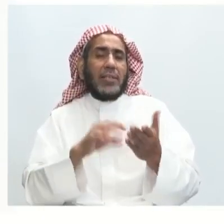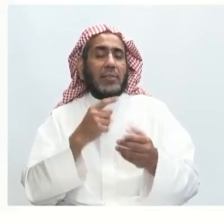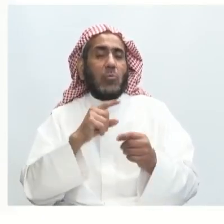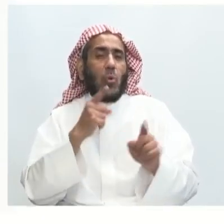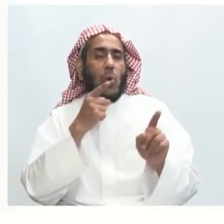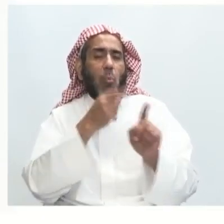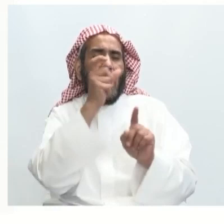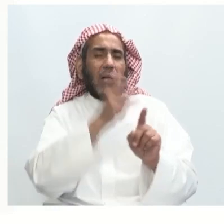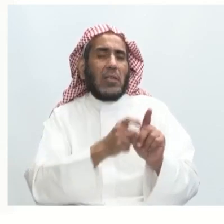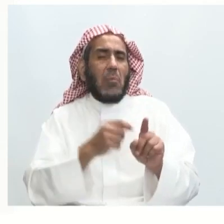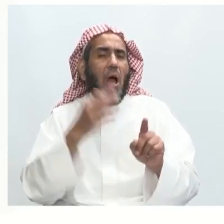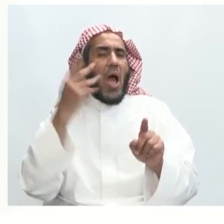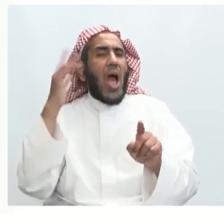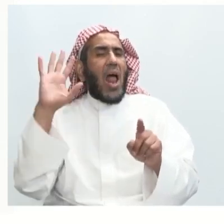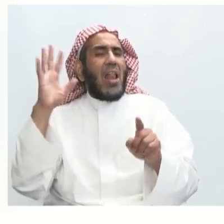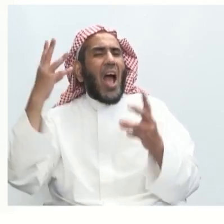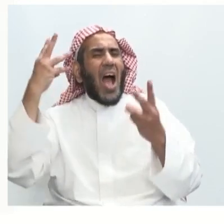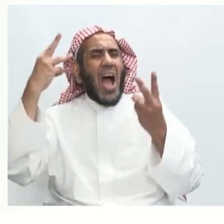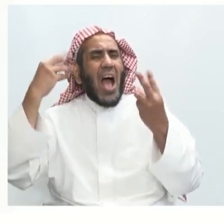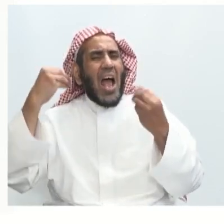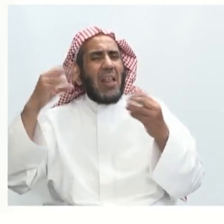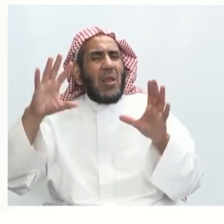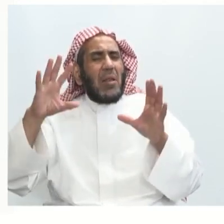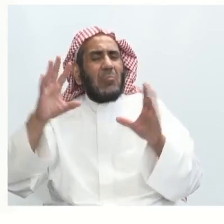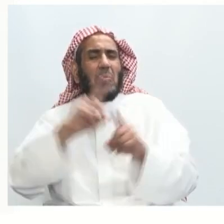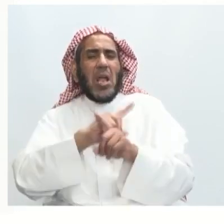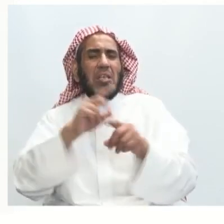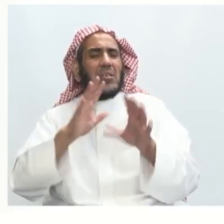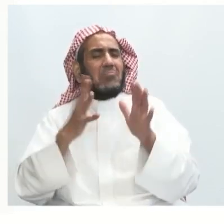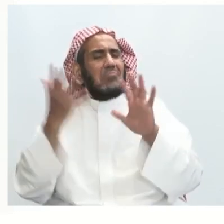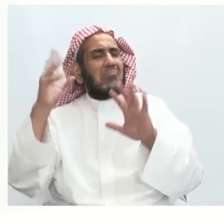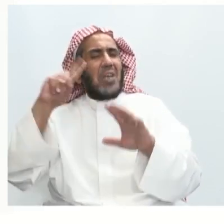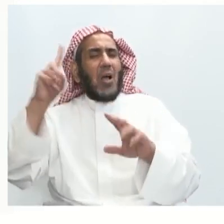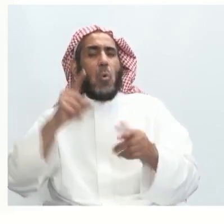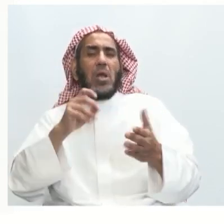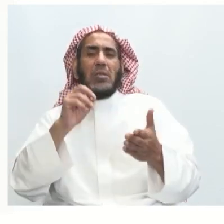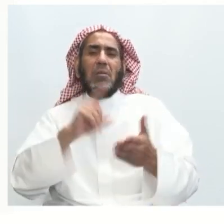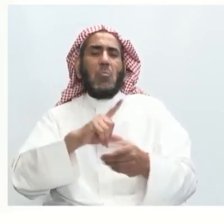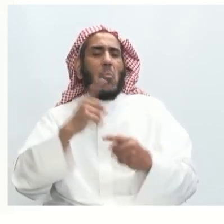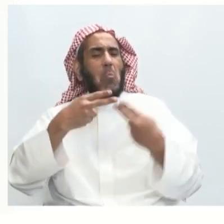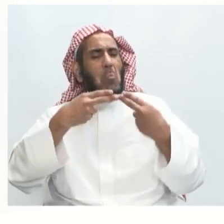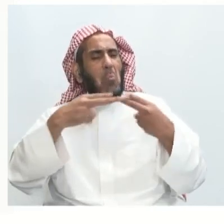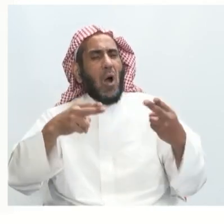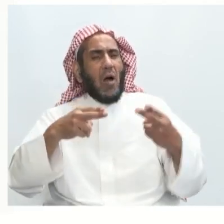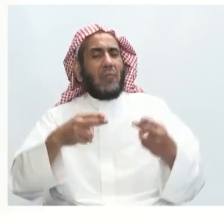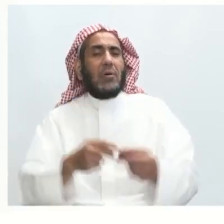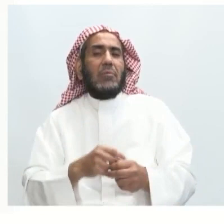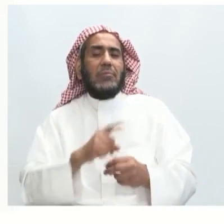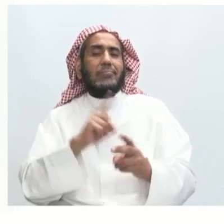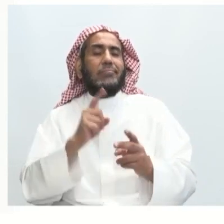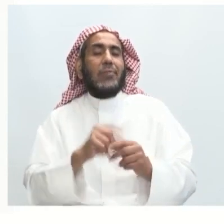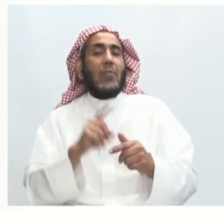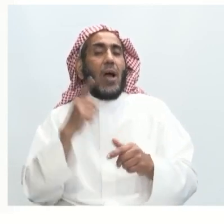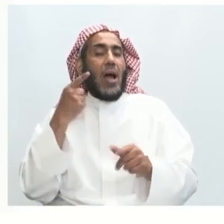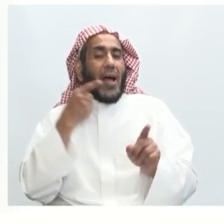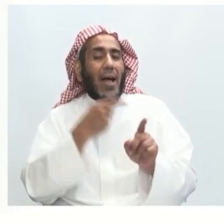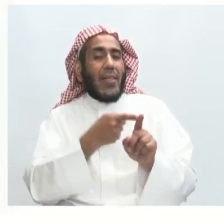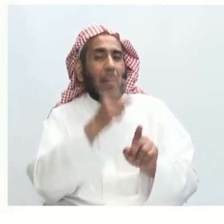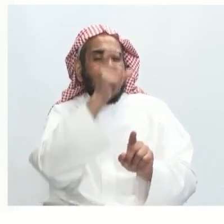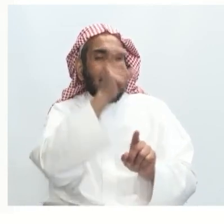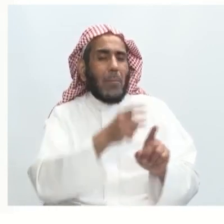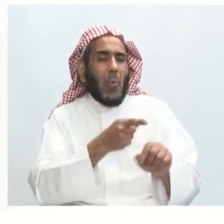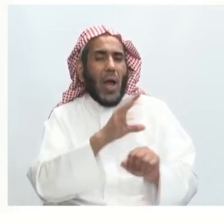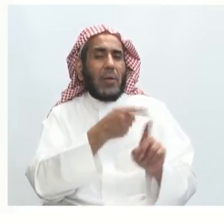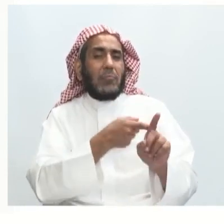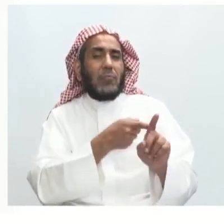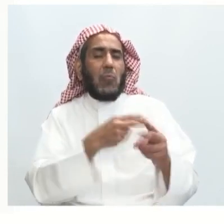حين يكون مخاطب خالي الذهن معنى انه ليس شاكا ولا منكرا وانما موافقا لكلامك فهو من موضوعه